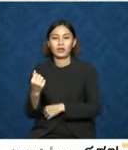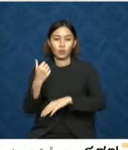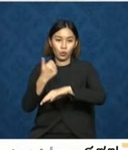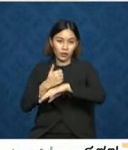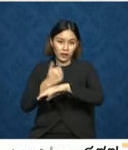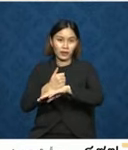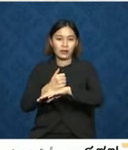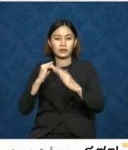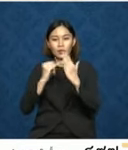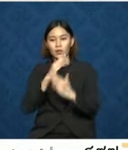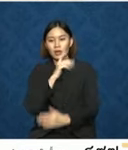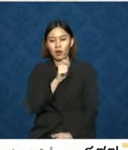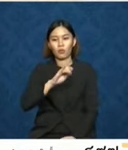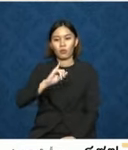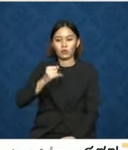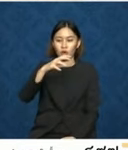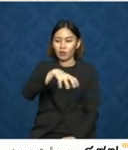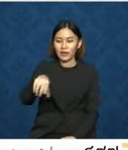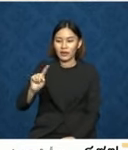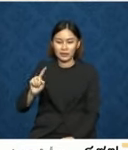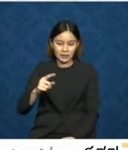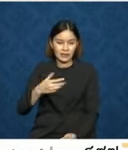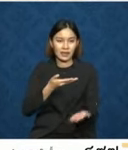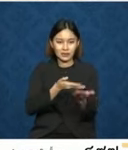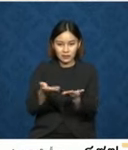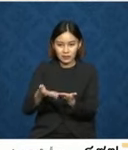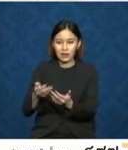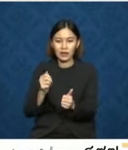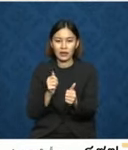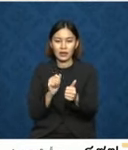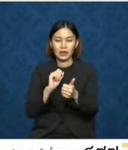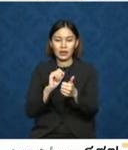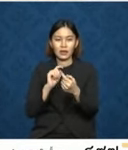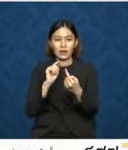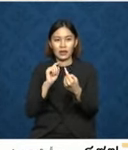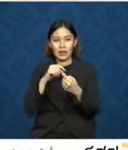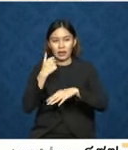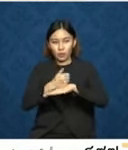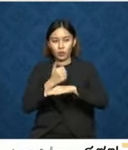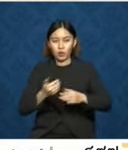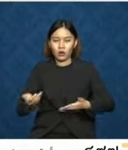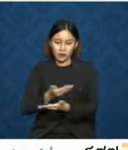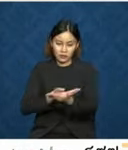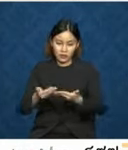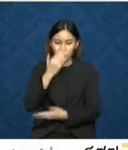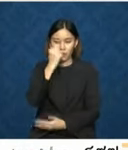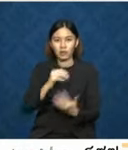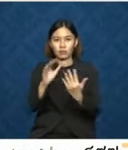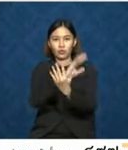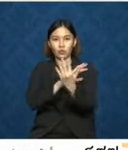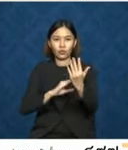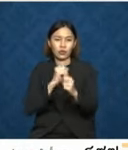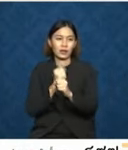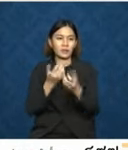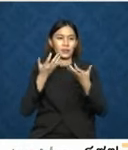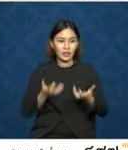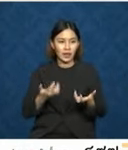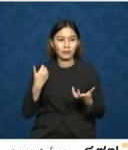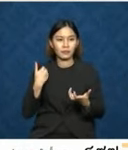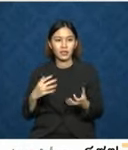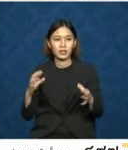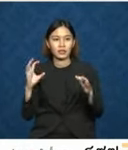อบจไหนจะมีการซ่อมหรือมีการซื้อนั้นให้ทันงบประมาณนั้นให้ผู้ว่าเป็นผู้จินาเลยเพราะงานทั่วประเทศน้ำหนักนานงาน